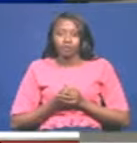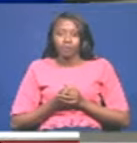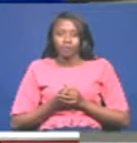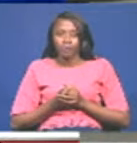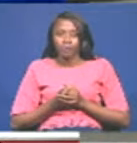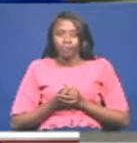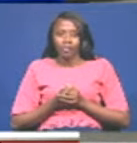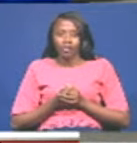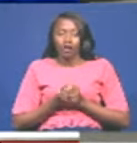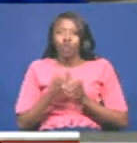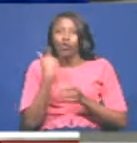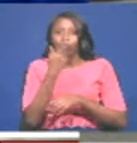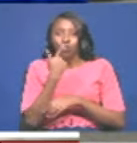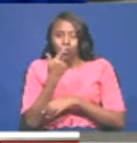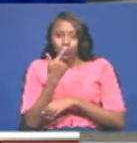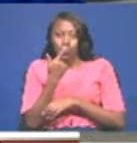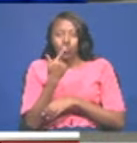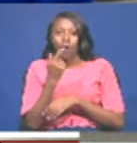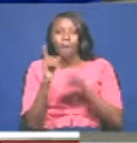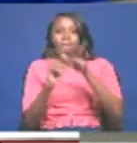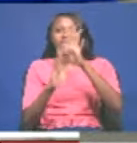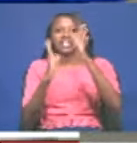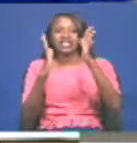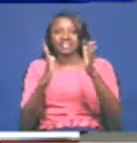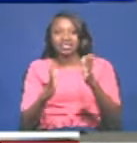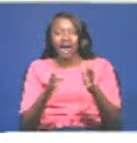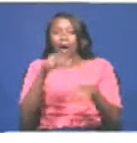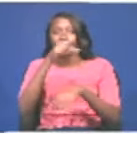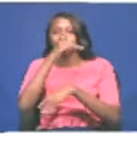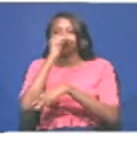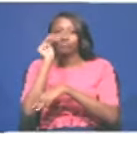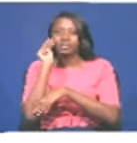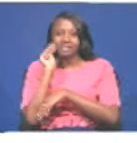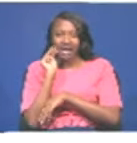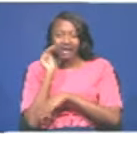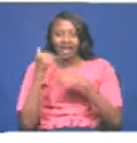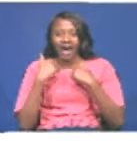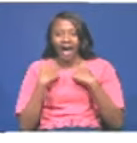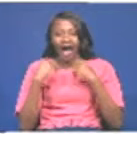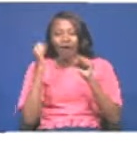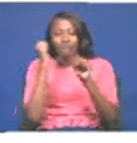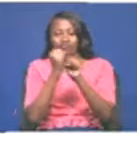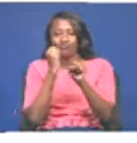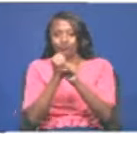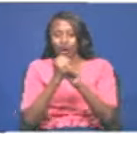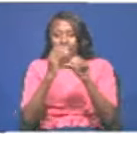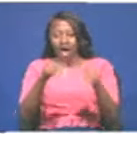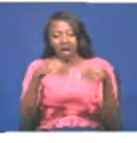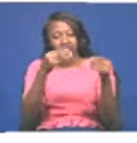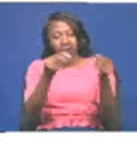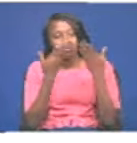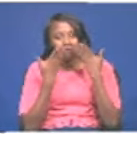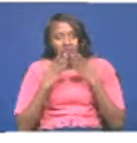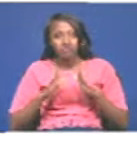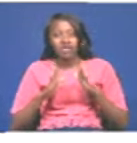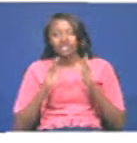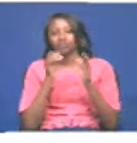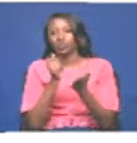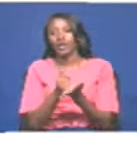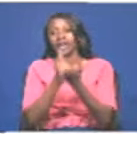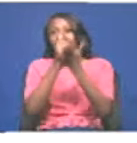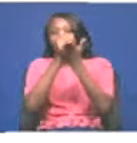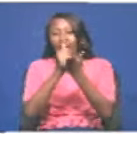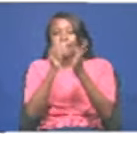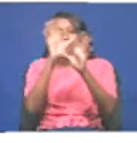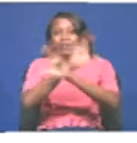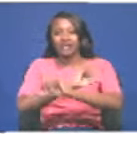ambapo waziri huyu ambaye ni Musalia Mudavadi atakuwa na majukumu haya. Ataweza kuwa kusaidia rais na naibu wake Rigathi